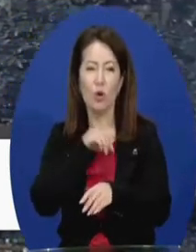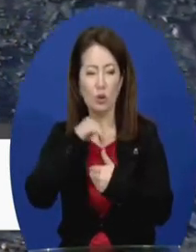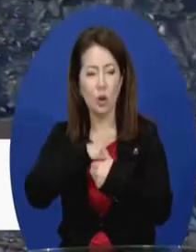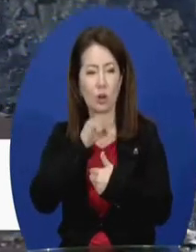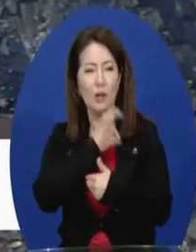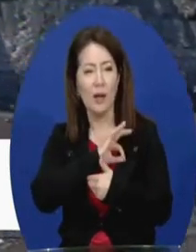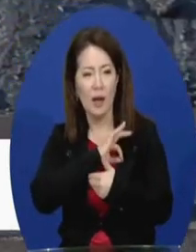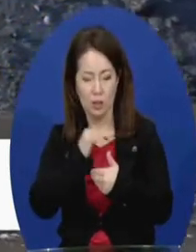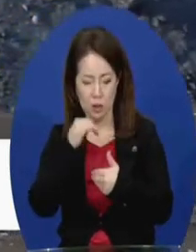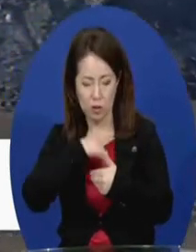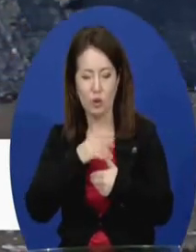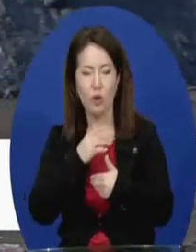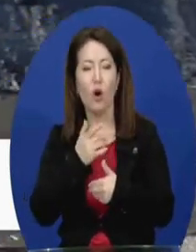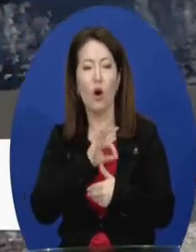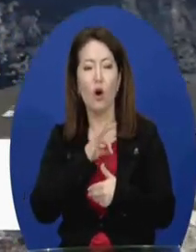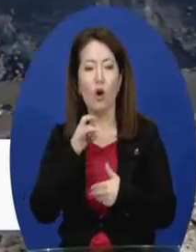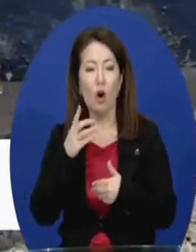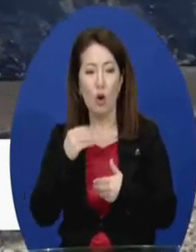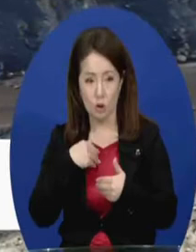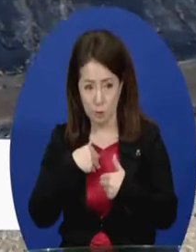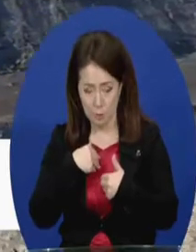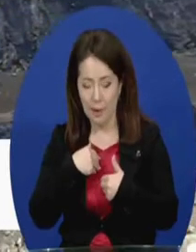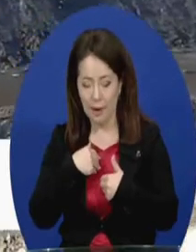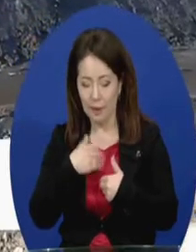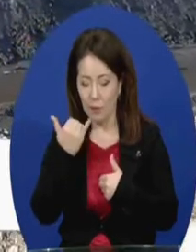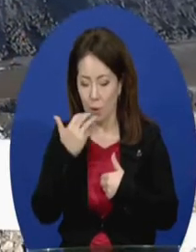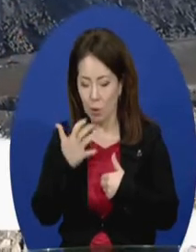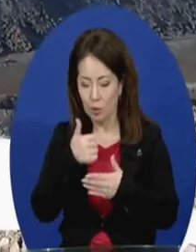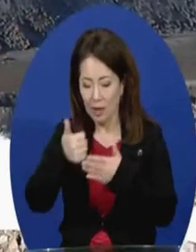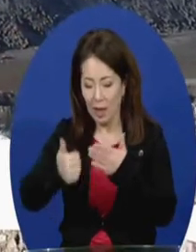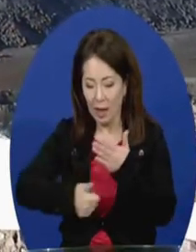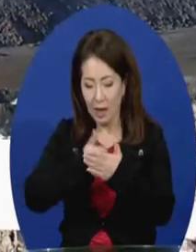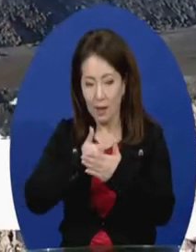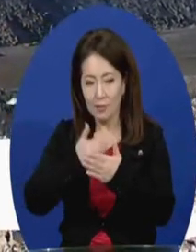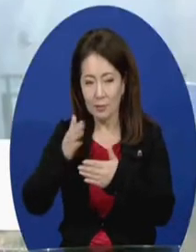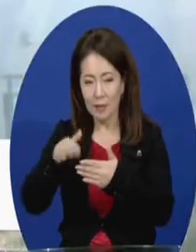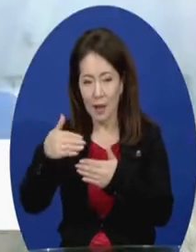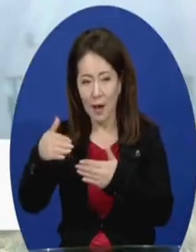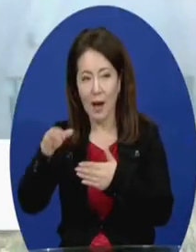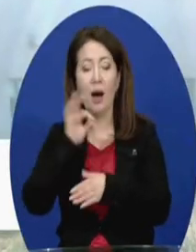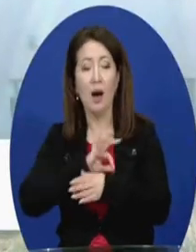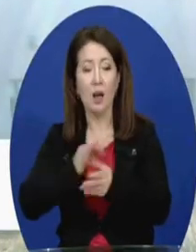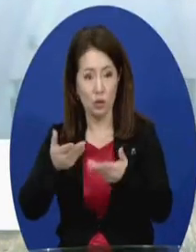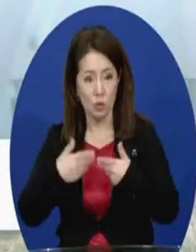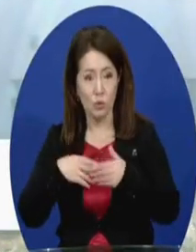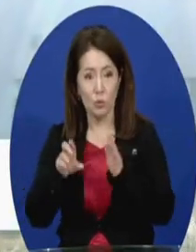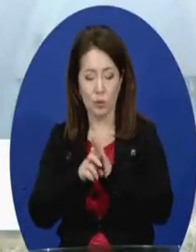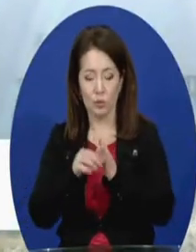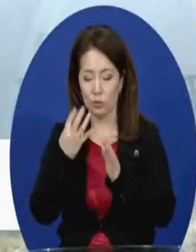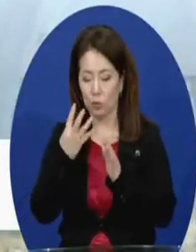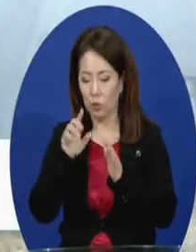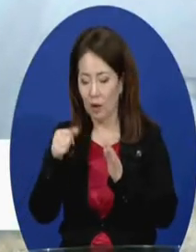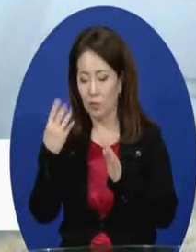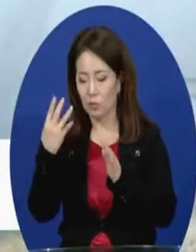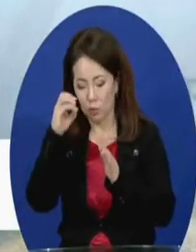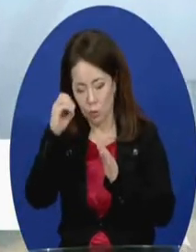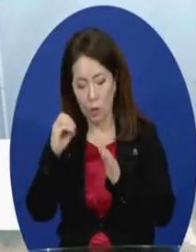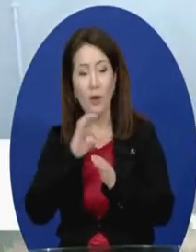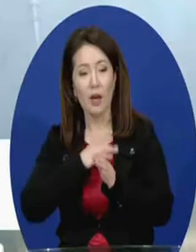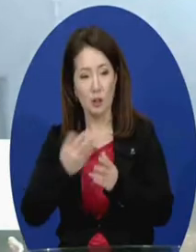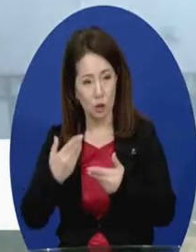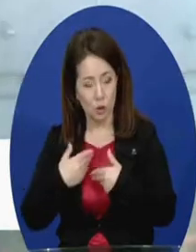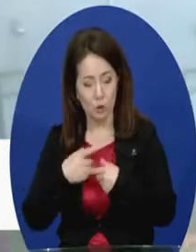дотоодын өөрийн өгөөж буй IRR гэж байдаг. А энэ усан хангамжийн төсөл маань бас өөрөө ашигаа өгөх боломжтой. 4.4% IRR-тай байж